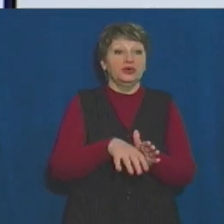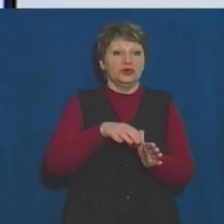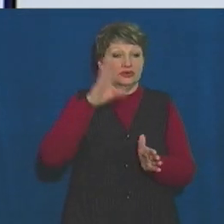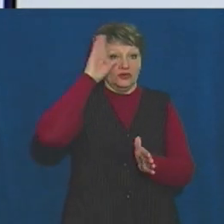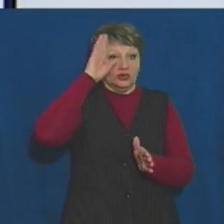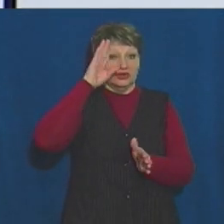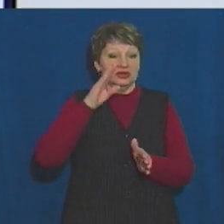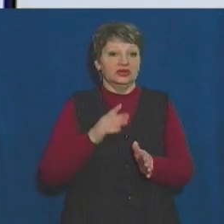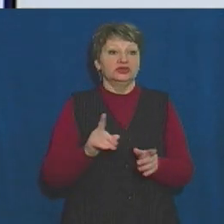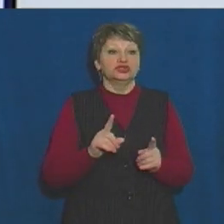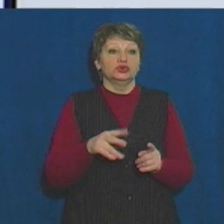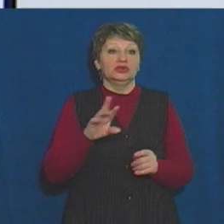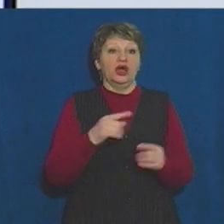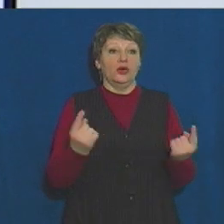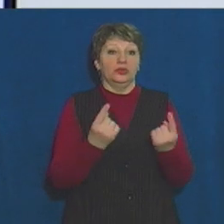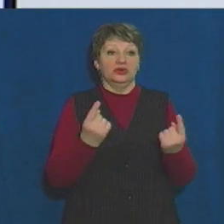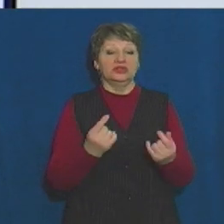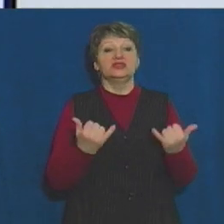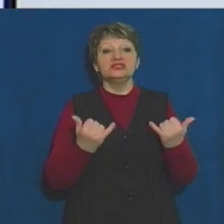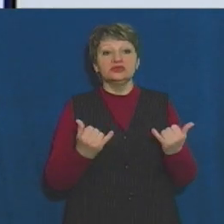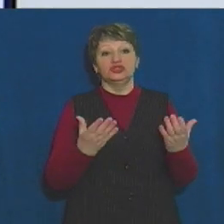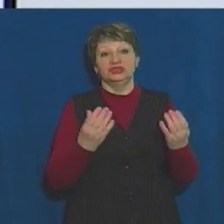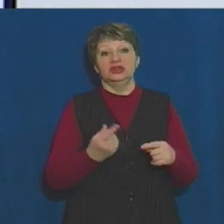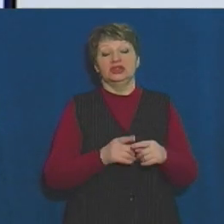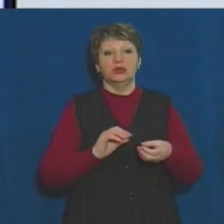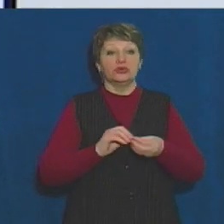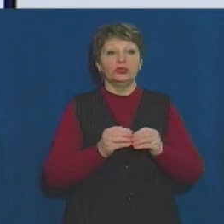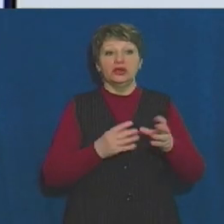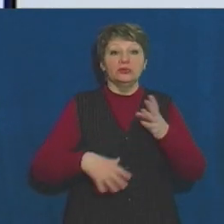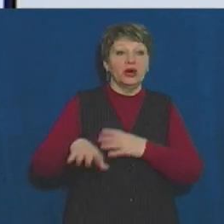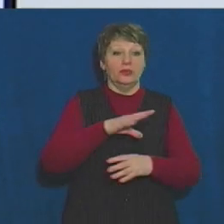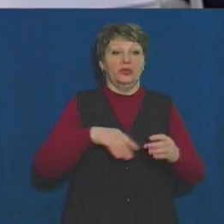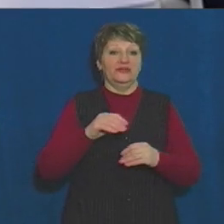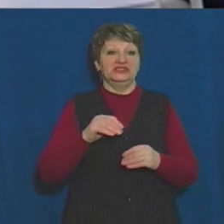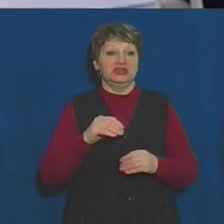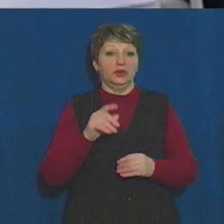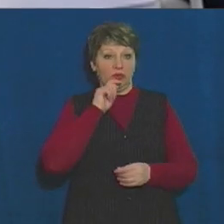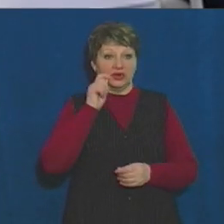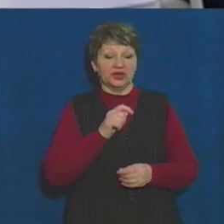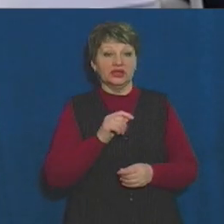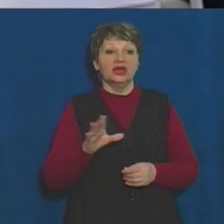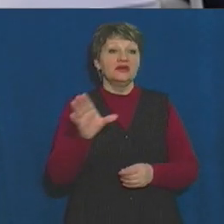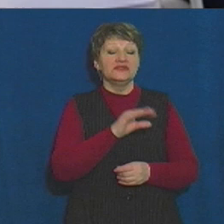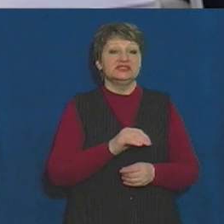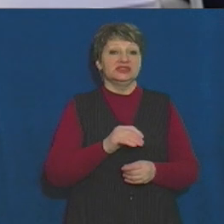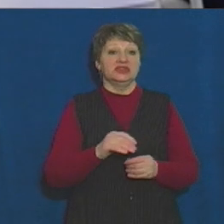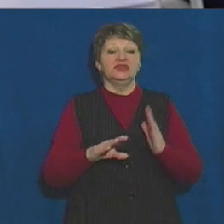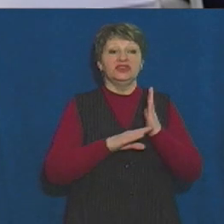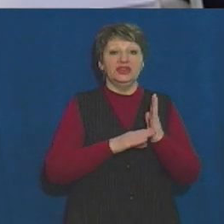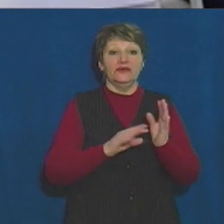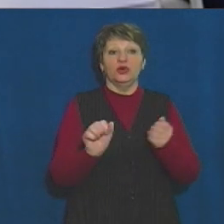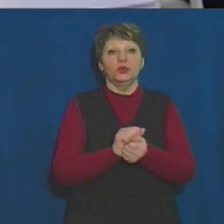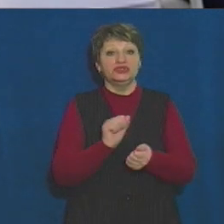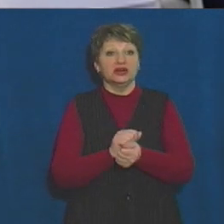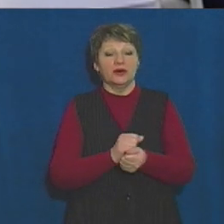сосни звичайної. І на сьогоднішній день ця проблема по всій Україні стоїть. Насадження соснові всихають, але це не є критичним, сказав пан Олександр, того, що все в